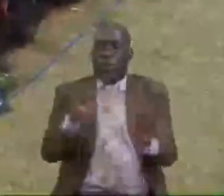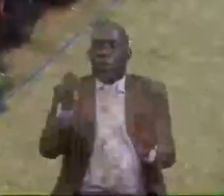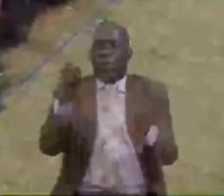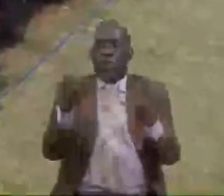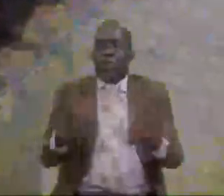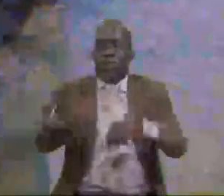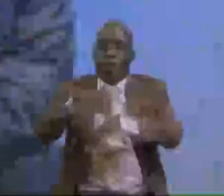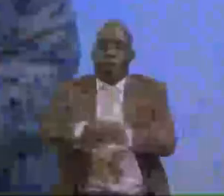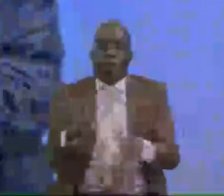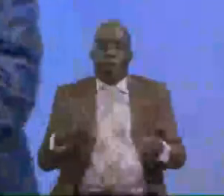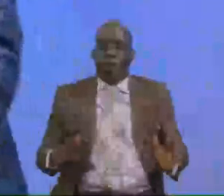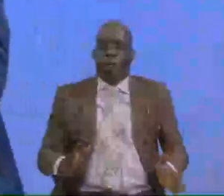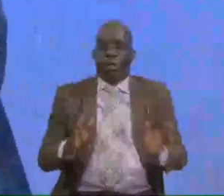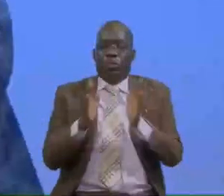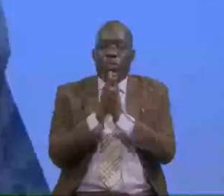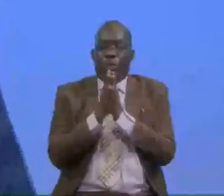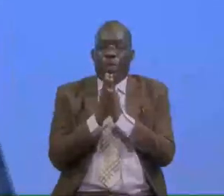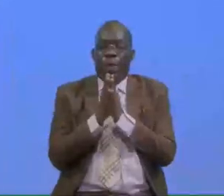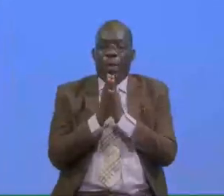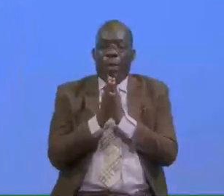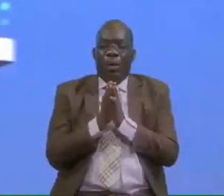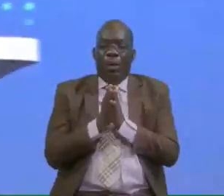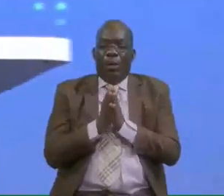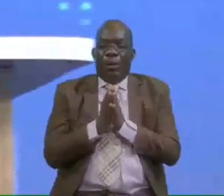yeux fermés.